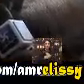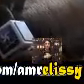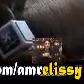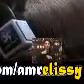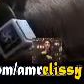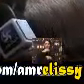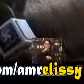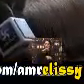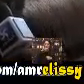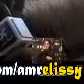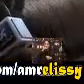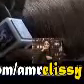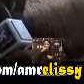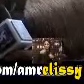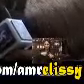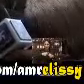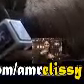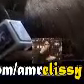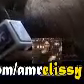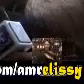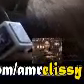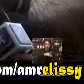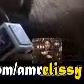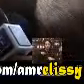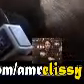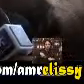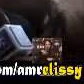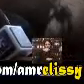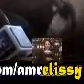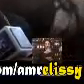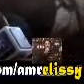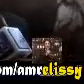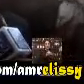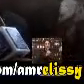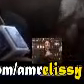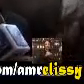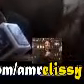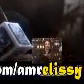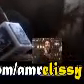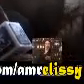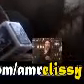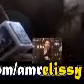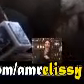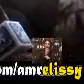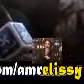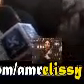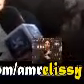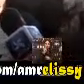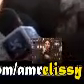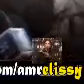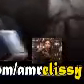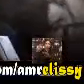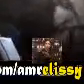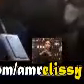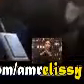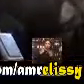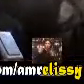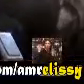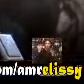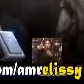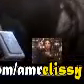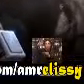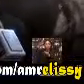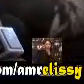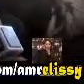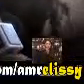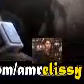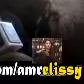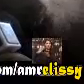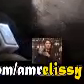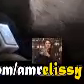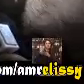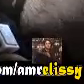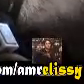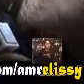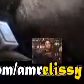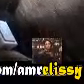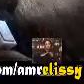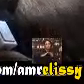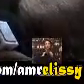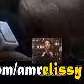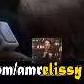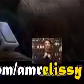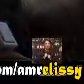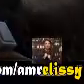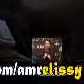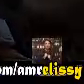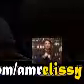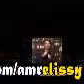بنات اسطر عليهم واولاد اصرف عليهم في التعليم، وحبوا يشوفوا الحالة وربنا يساعدهم زي ما ساعدوني وبارك